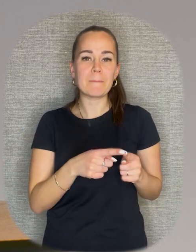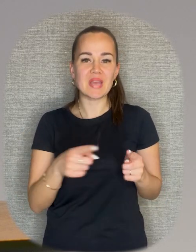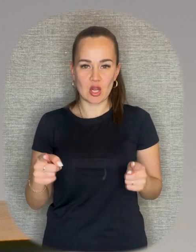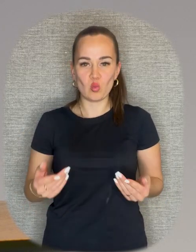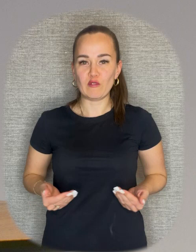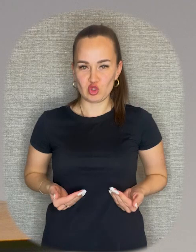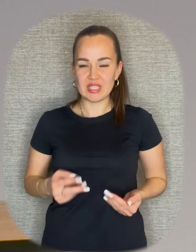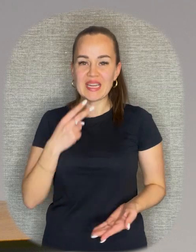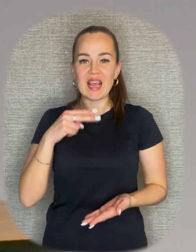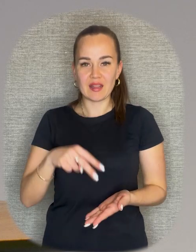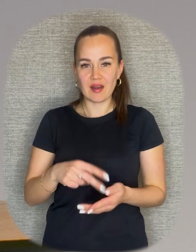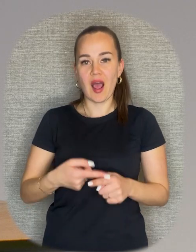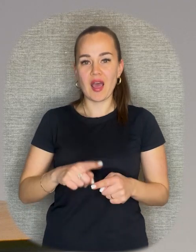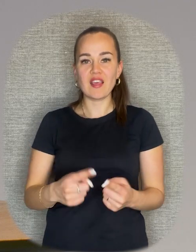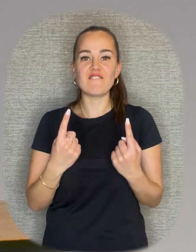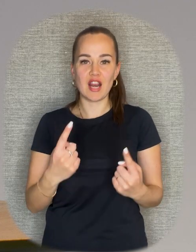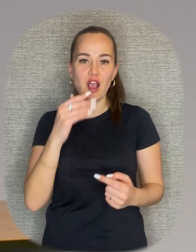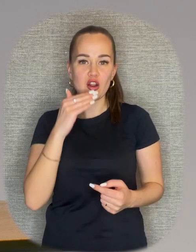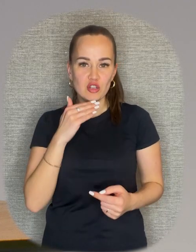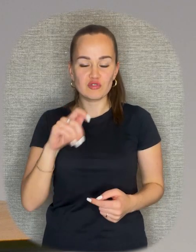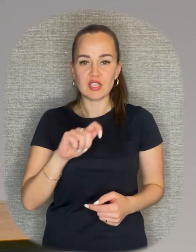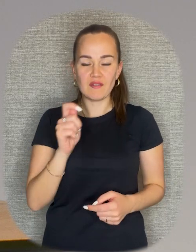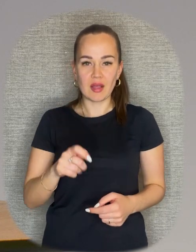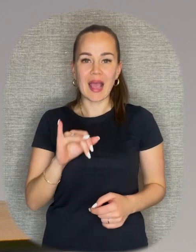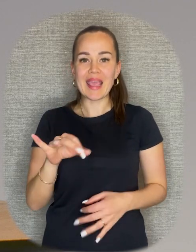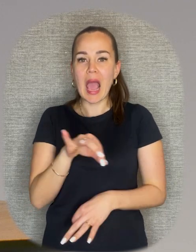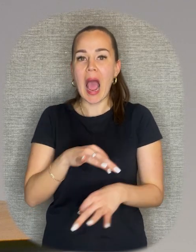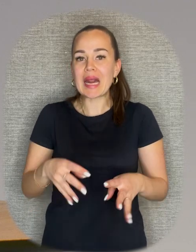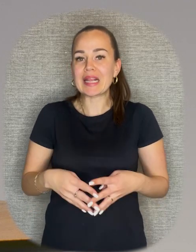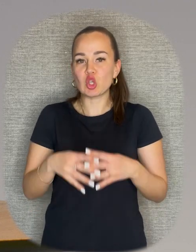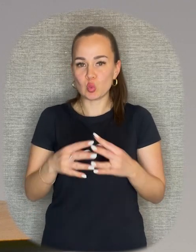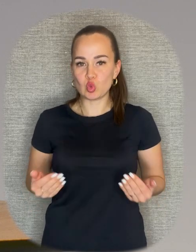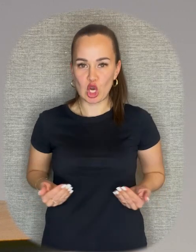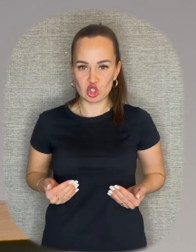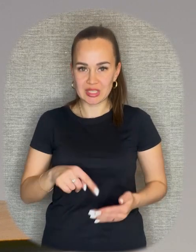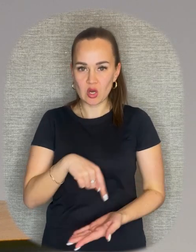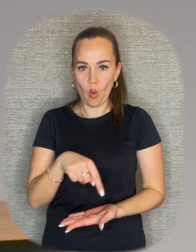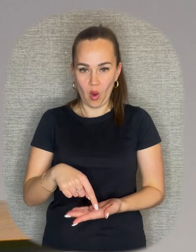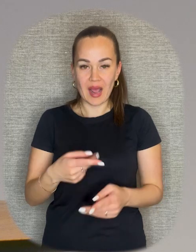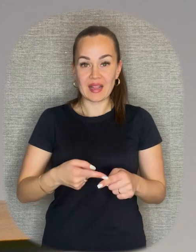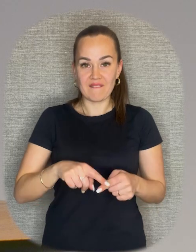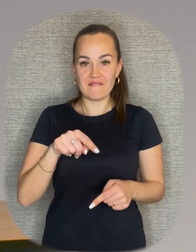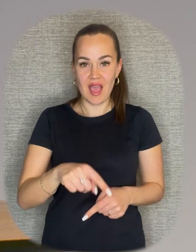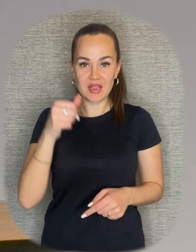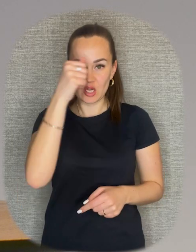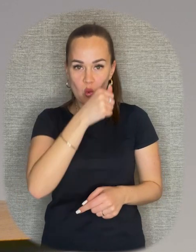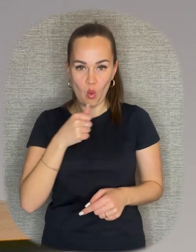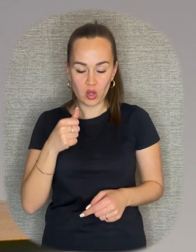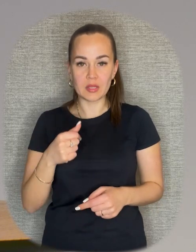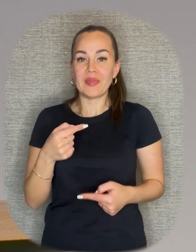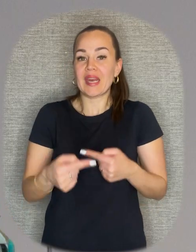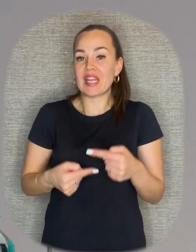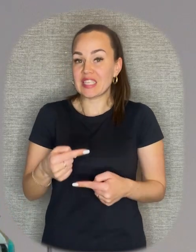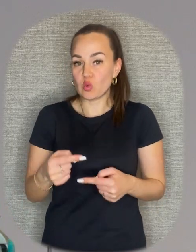трагических периодов жизни Ленинграда Великой Отечественной войне ихи города в эти